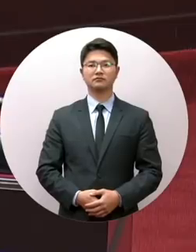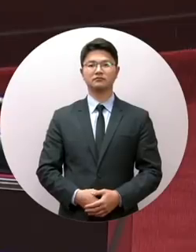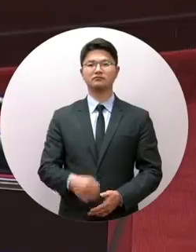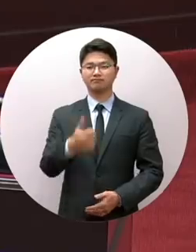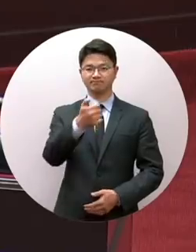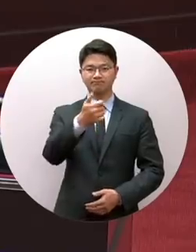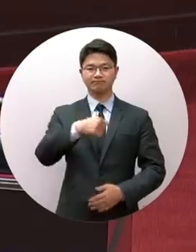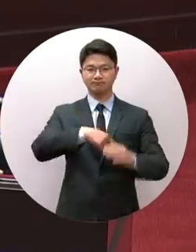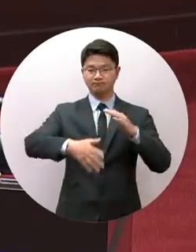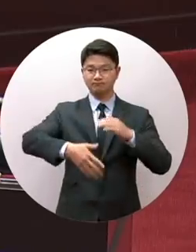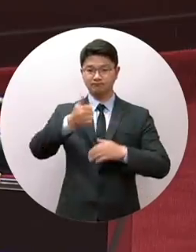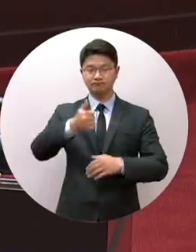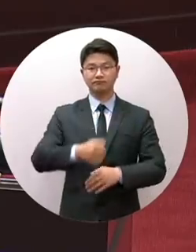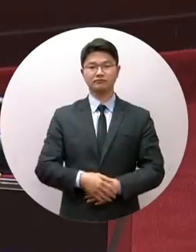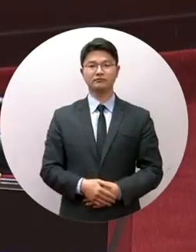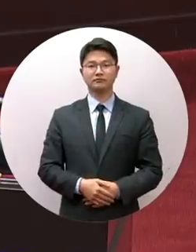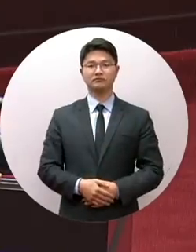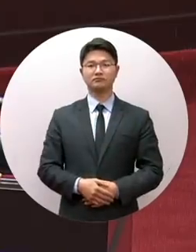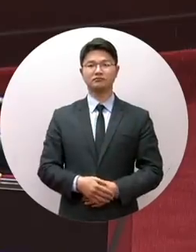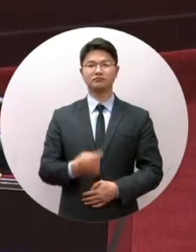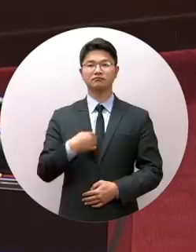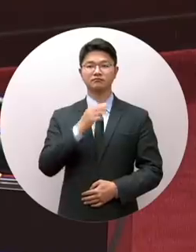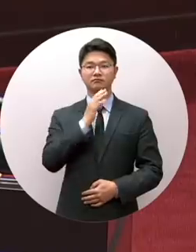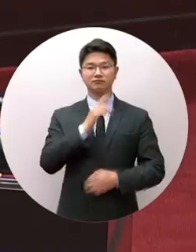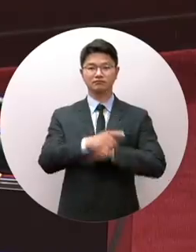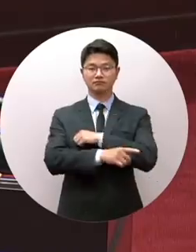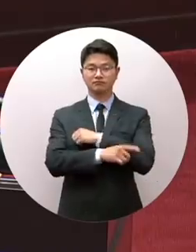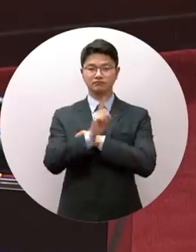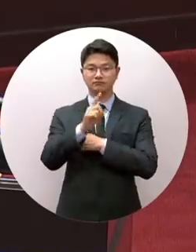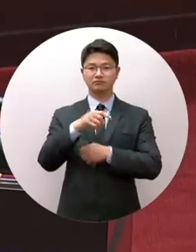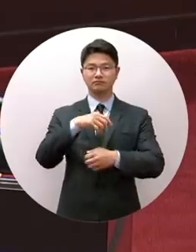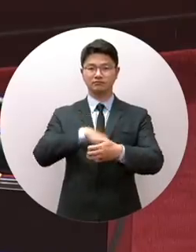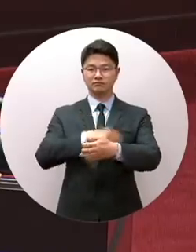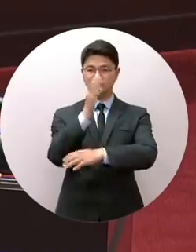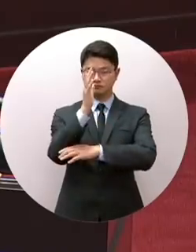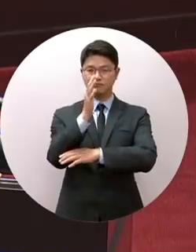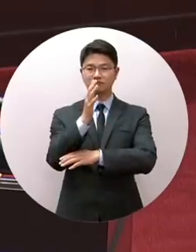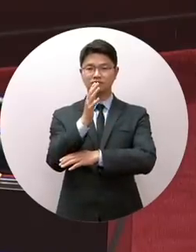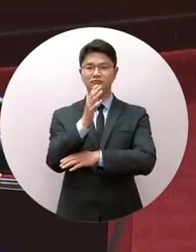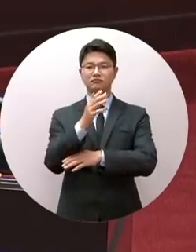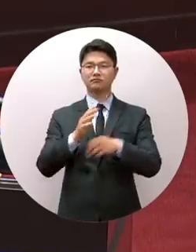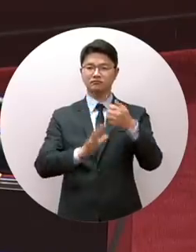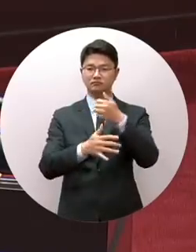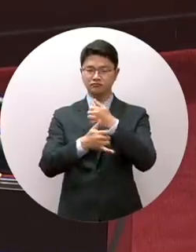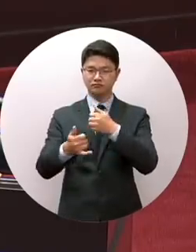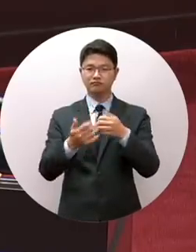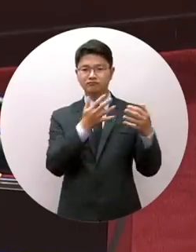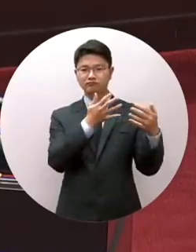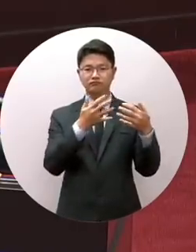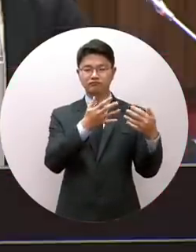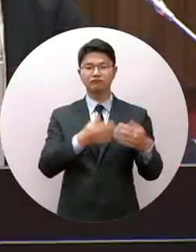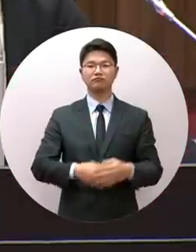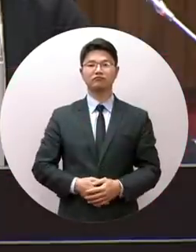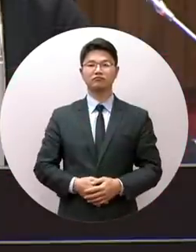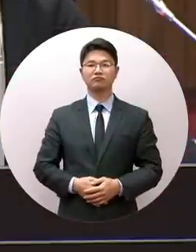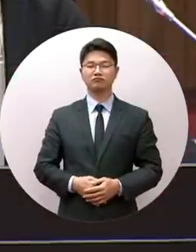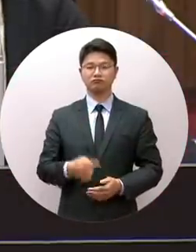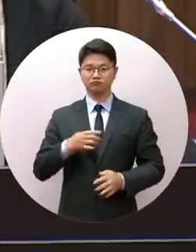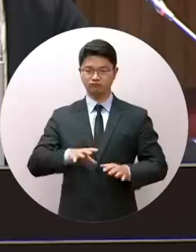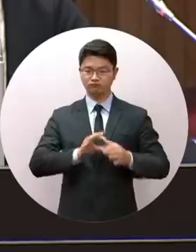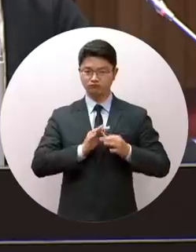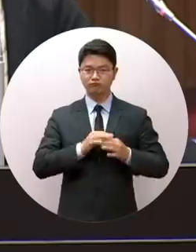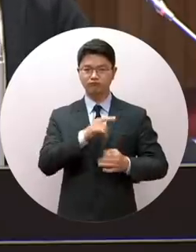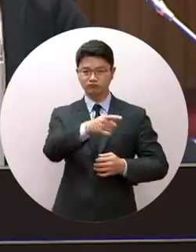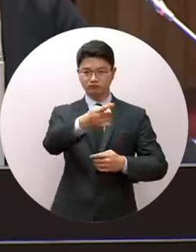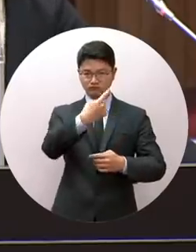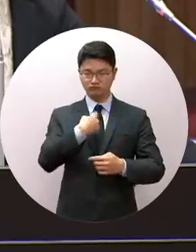谢谢院长，这个是 委员你好， 我是最后一位内政质询的委员哦，我还是要关注今天您到院会